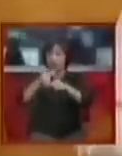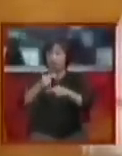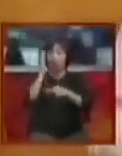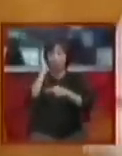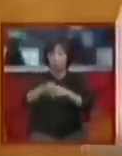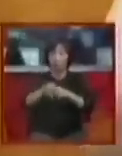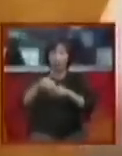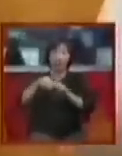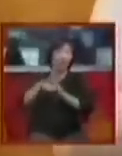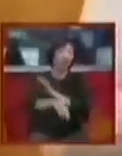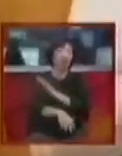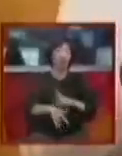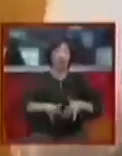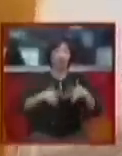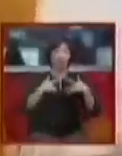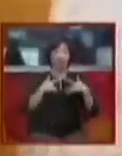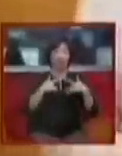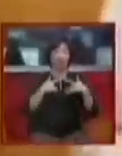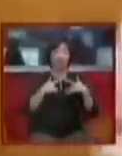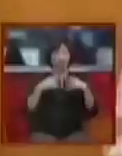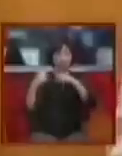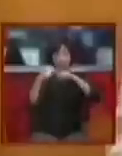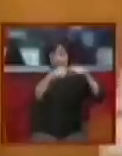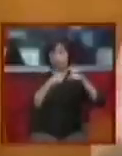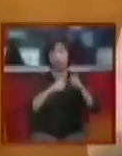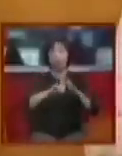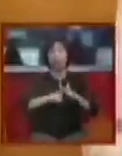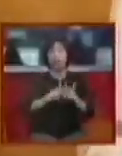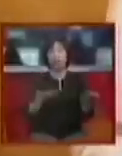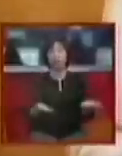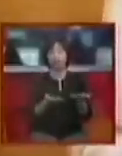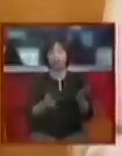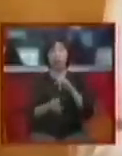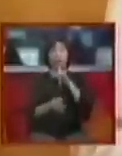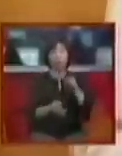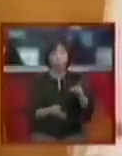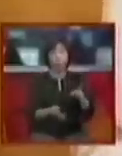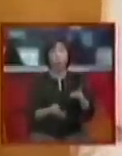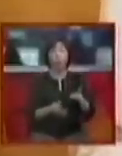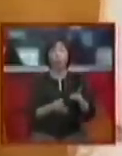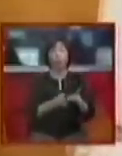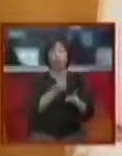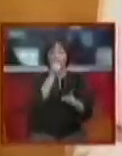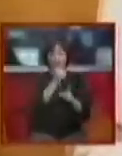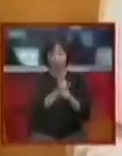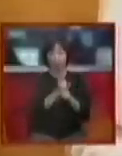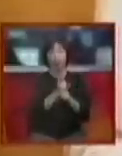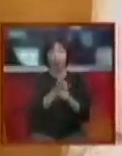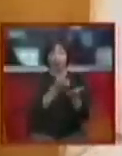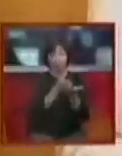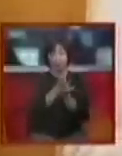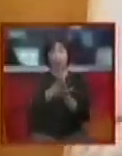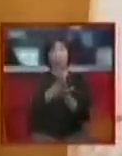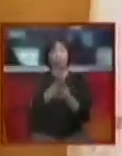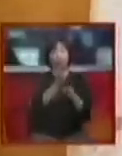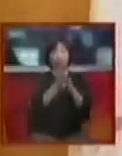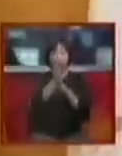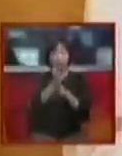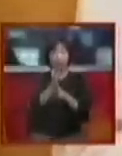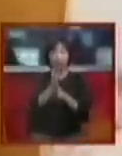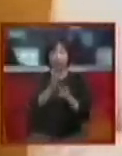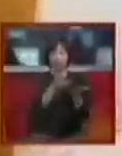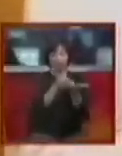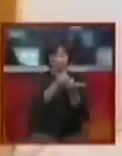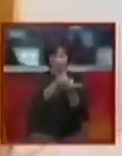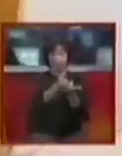Ang tunay na pagkakaisa at pagkakasunduan ay magmumula lamang sa tunay at ganap na katarungan. Katarungan ang